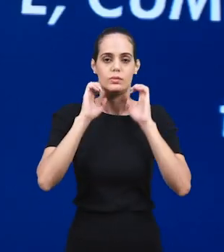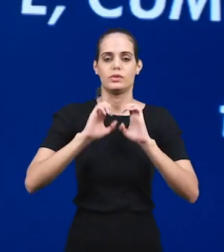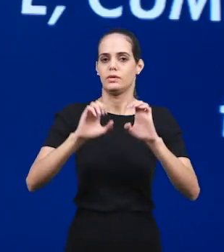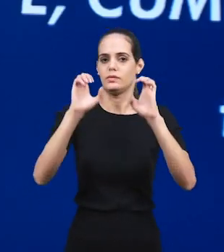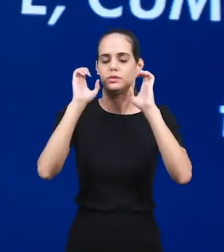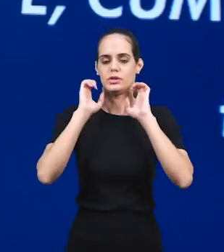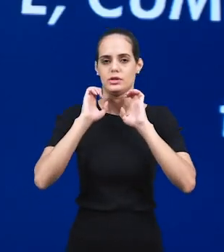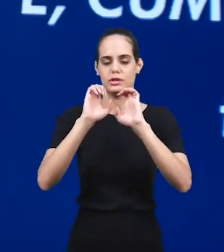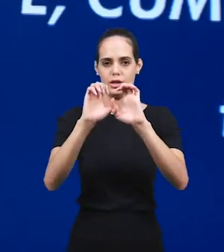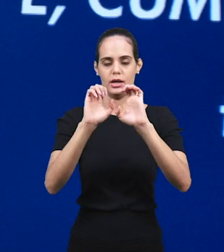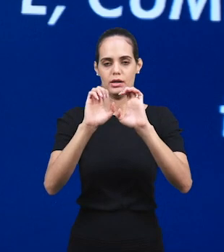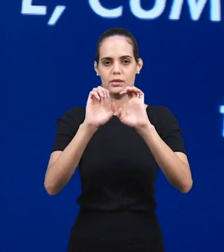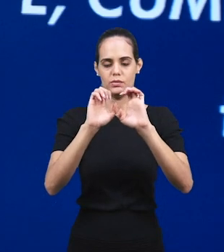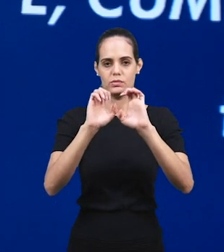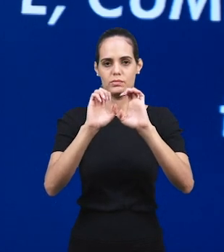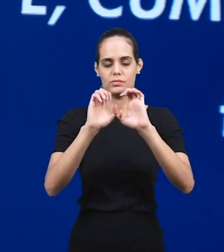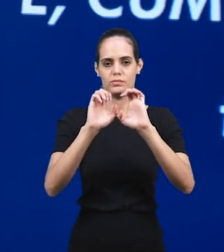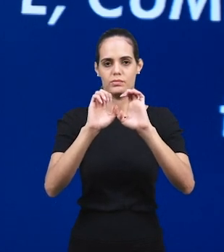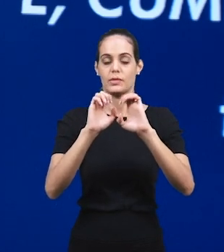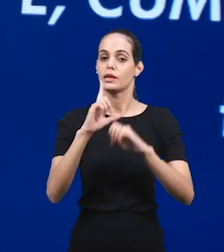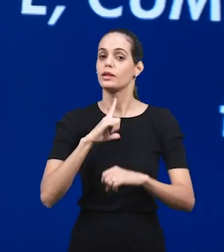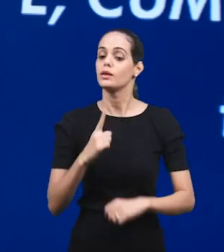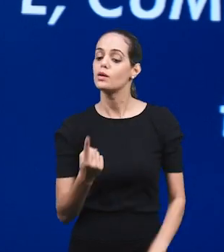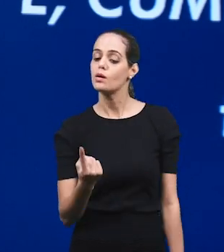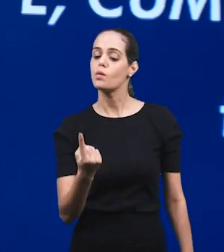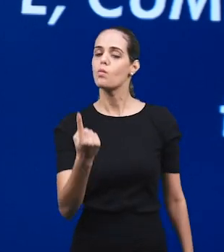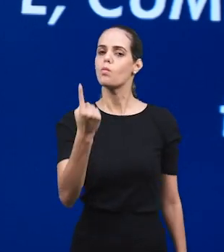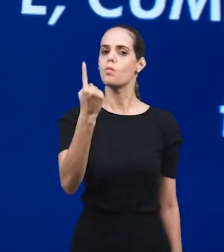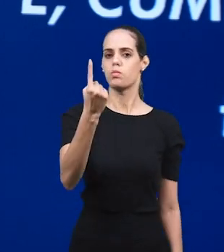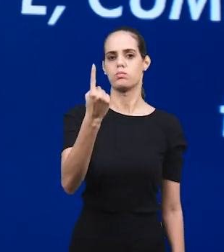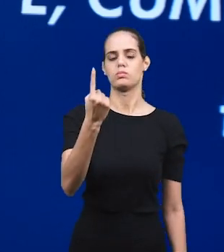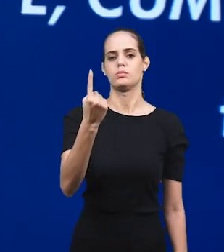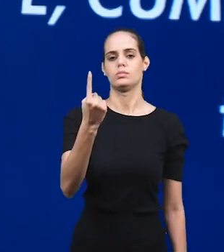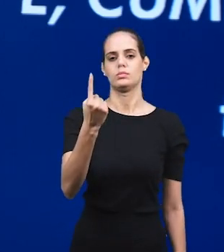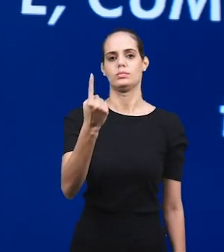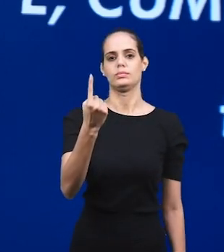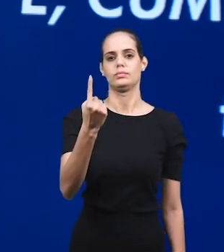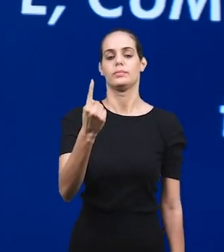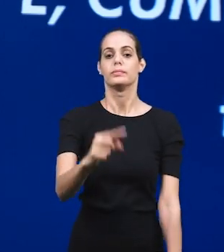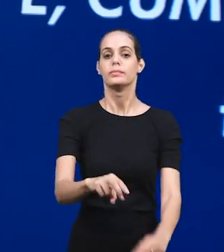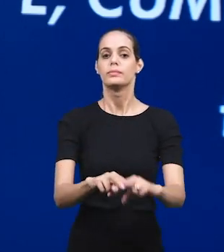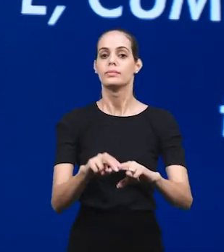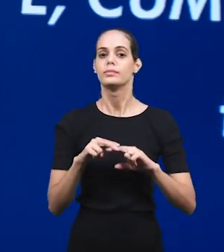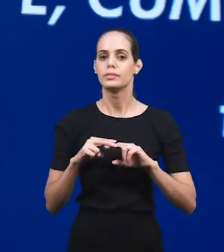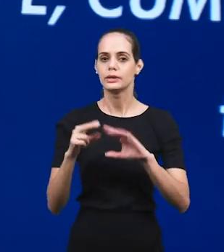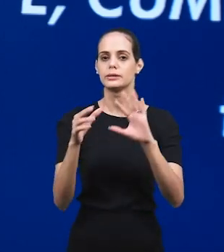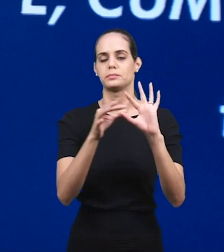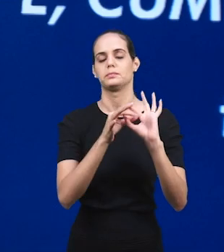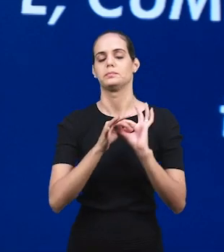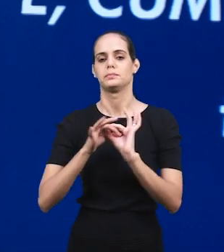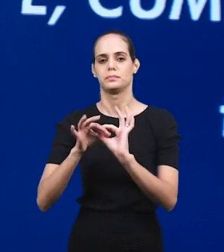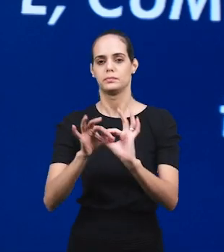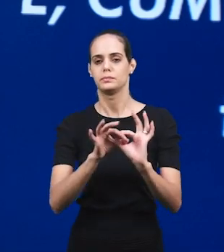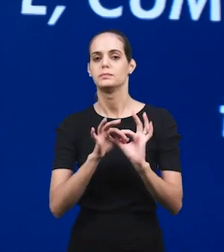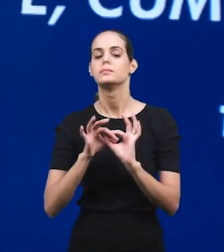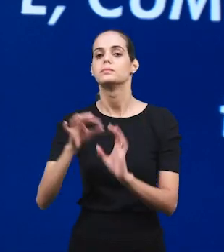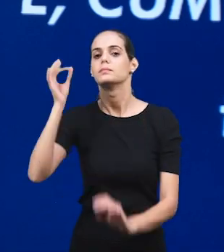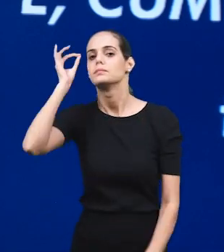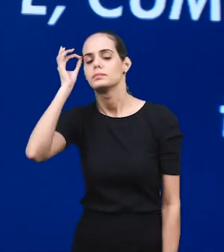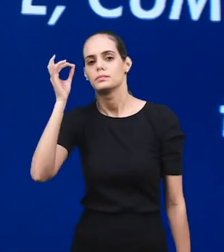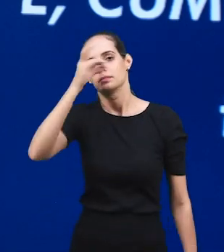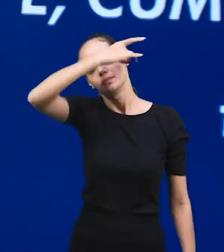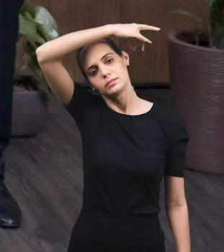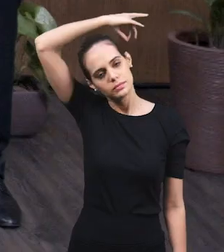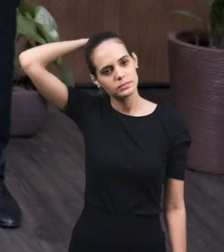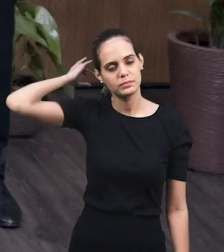économiques. Mais dans l'Évangile, il n'existe l'unité